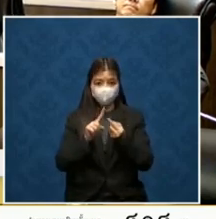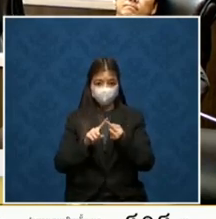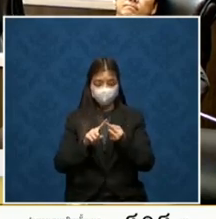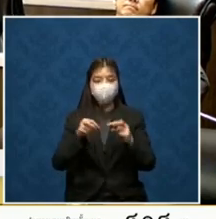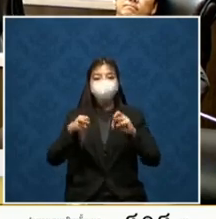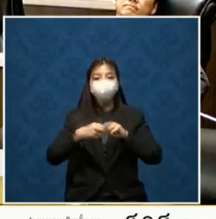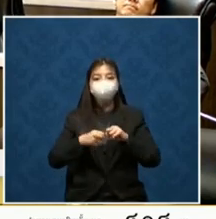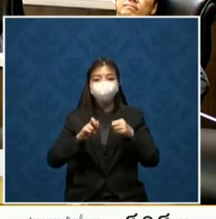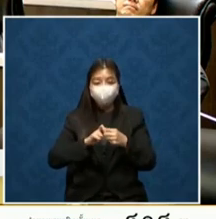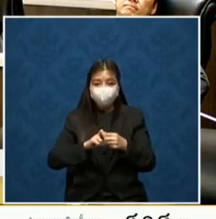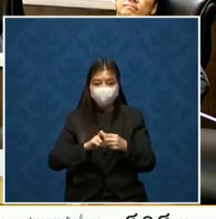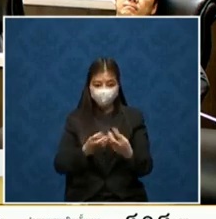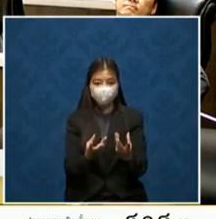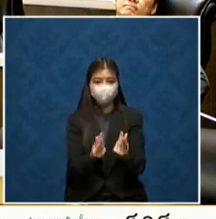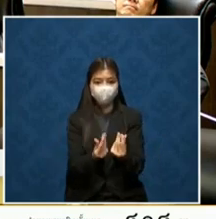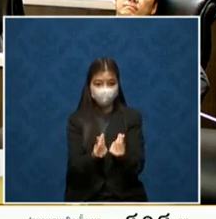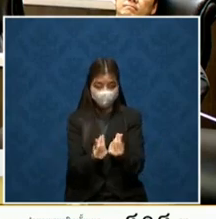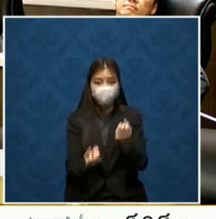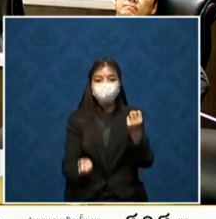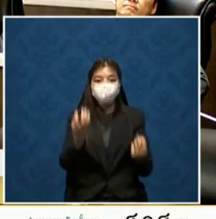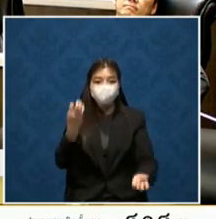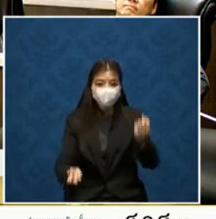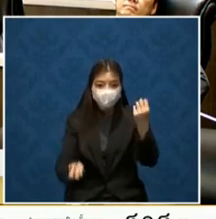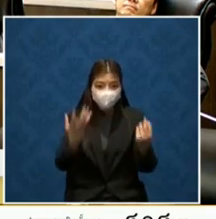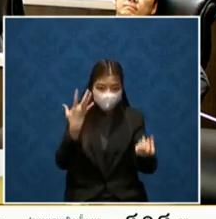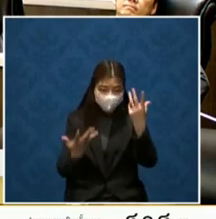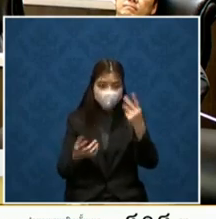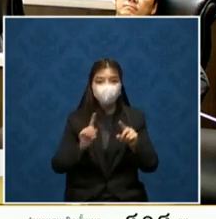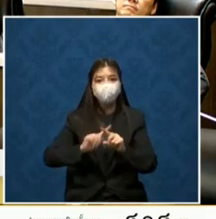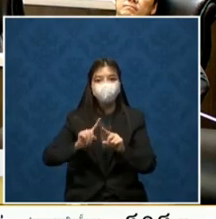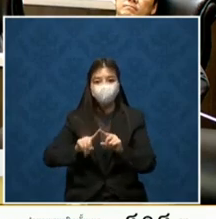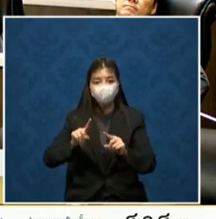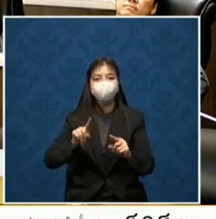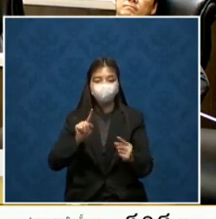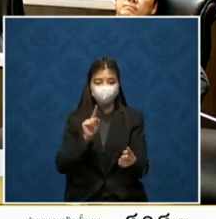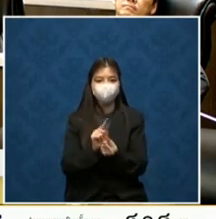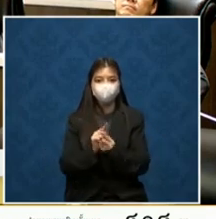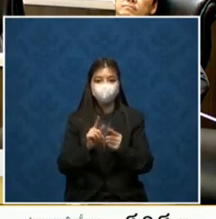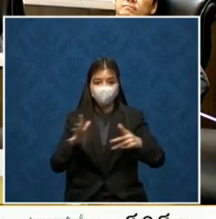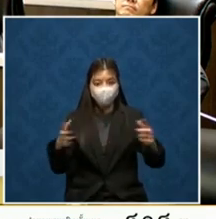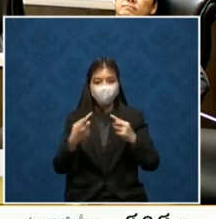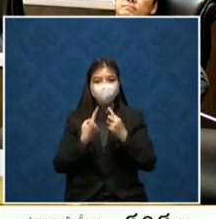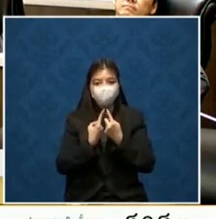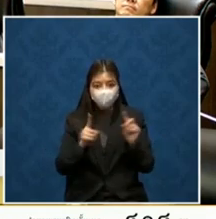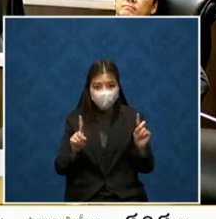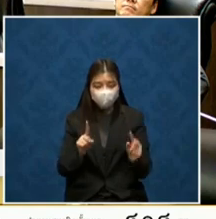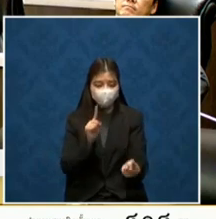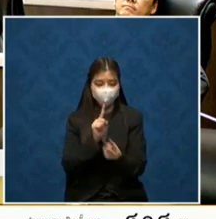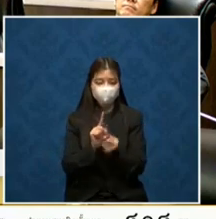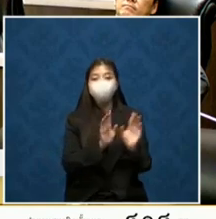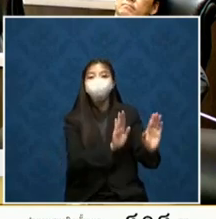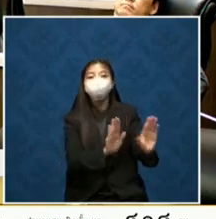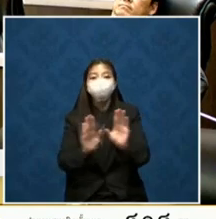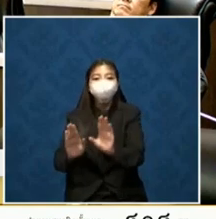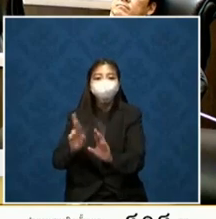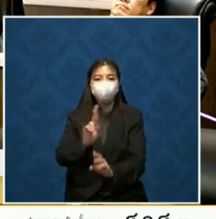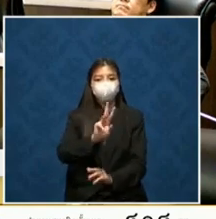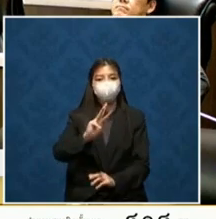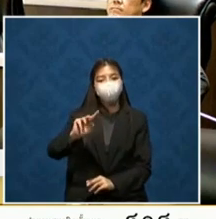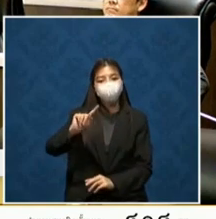ปัญหาที่ดินปัญหาป่าไม้อยู่เยอะพอสมควรแต่อยากจะฝากท่านรัฐมนตรีว่าการกระทรวงทรัพยากรธรรมชาติ